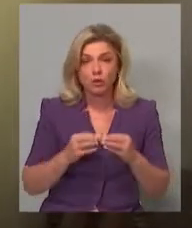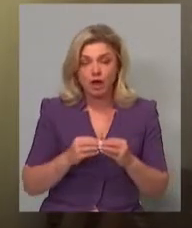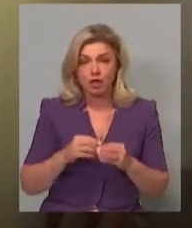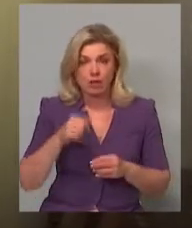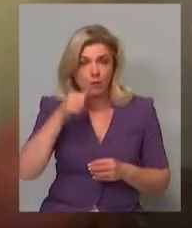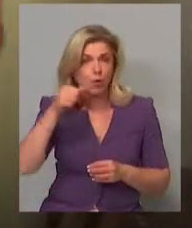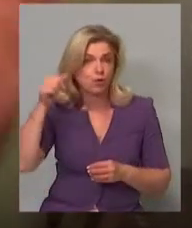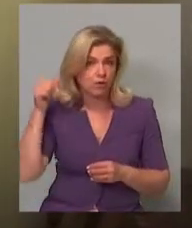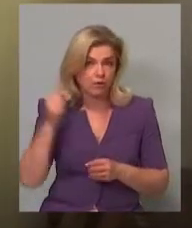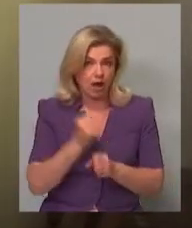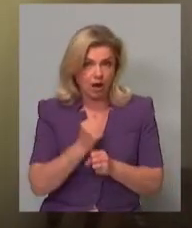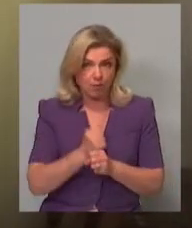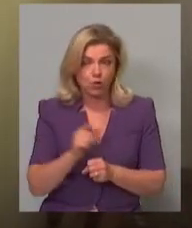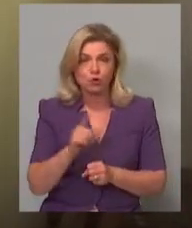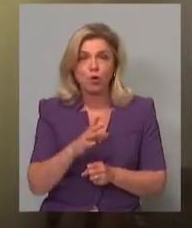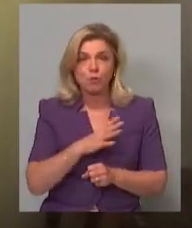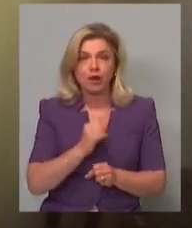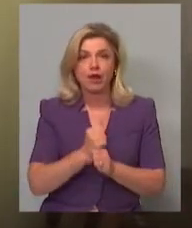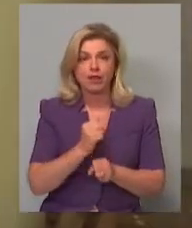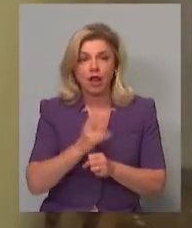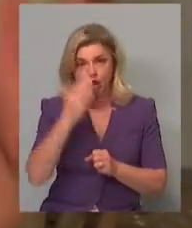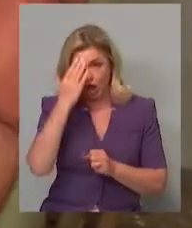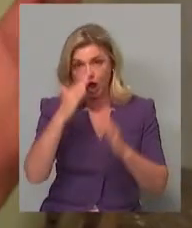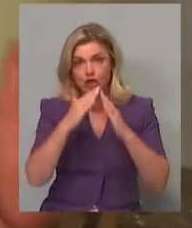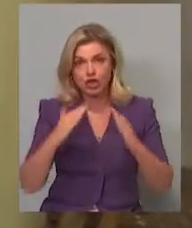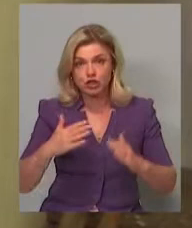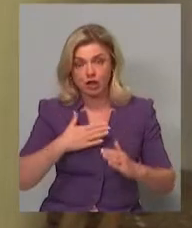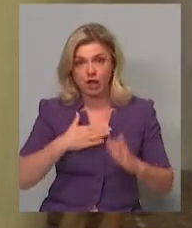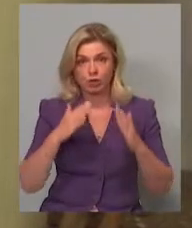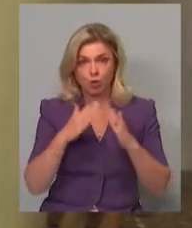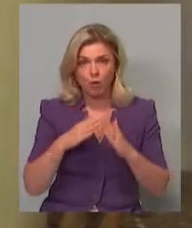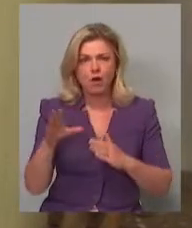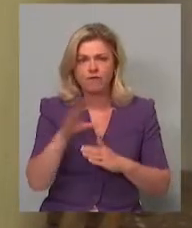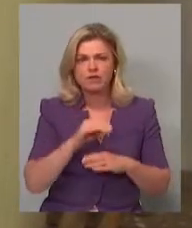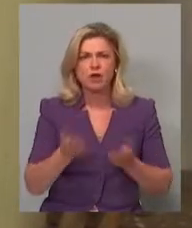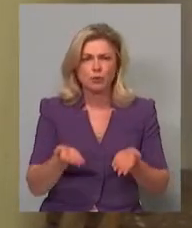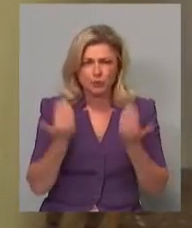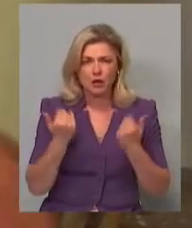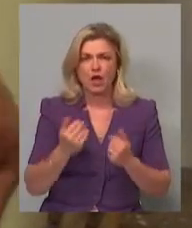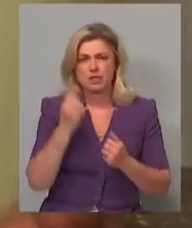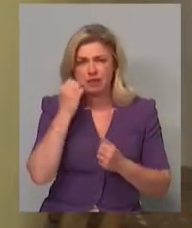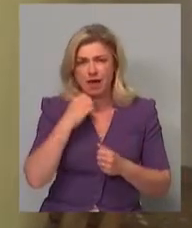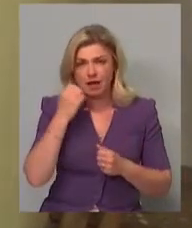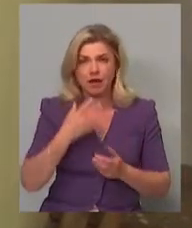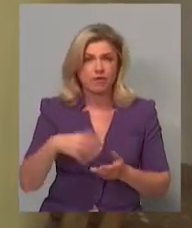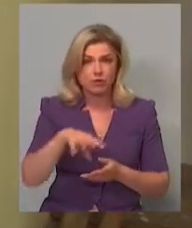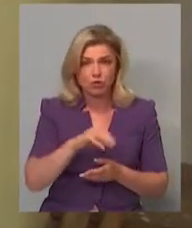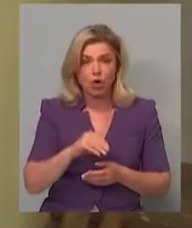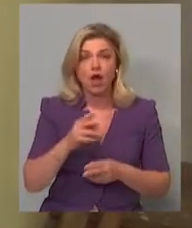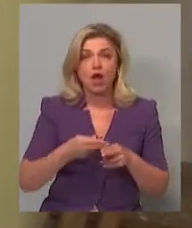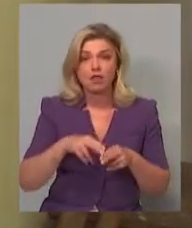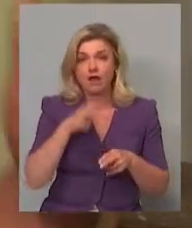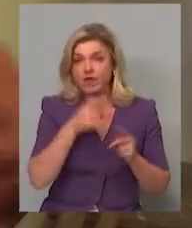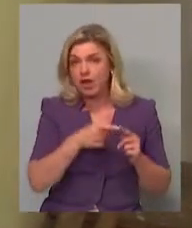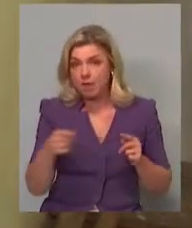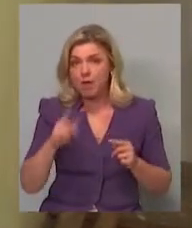В результаті минулорічних робіт, які проводились на горищі нашого даху, все зняли, балки, які тримали шифер. Цей період, поки дах був відкритим,